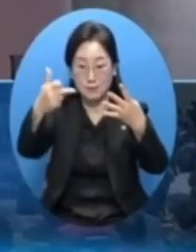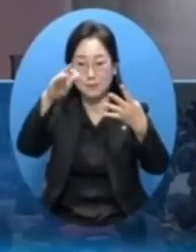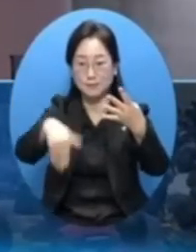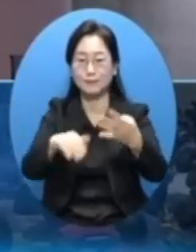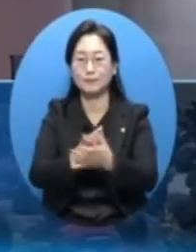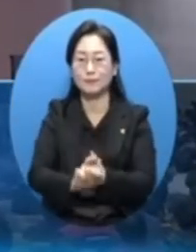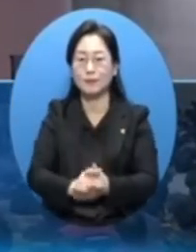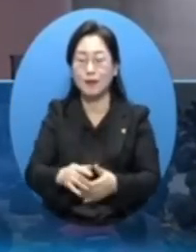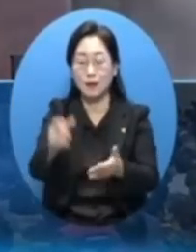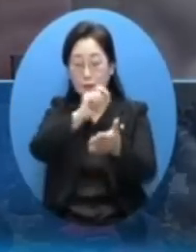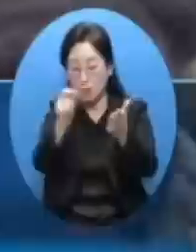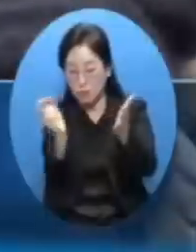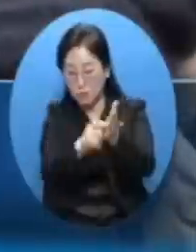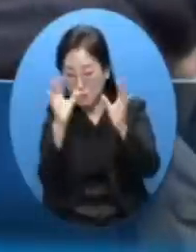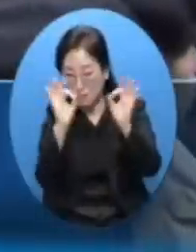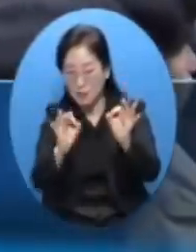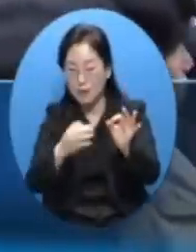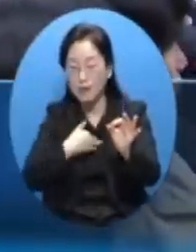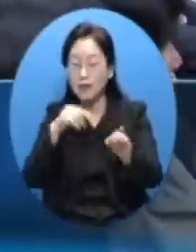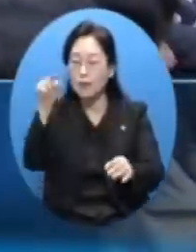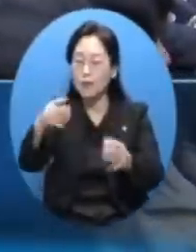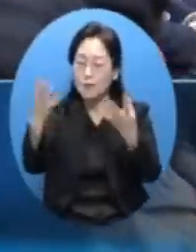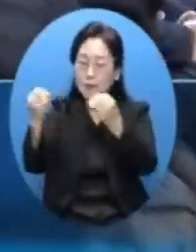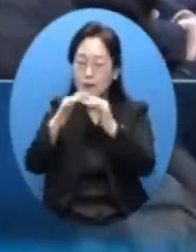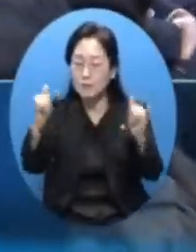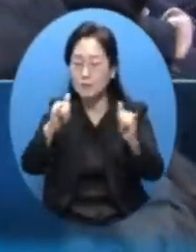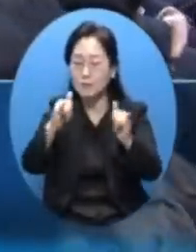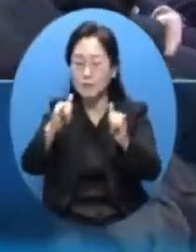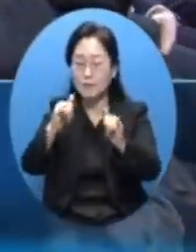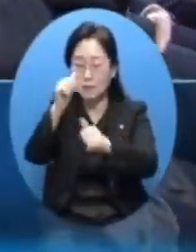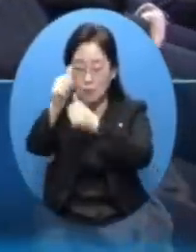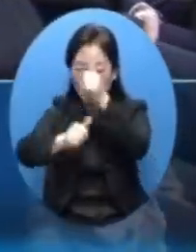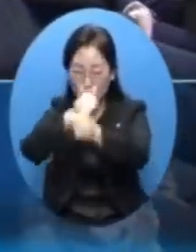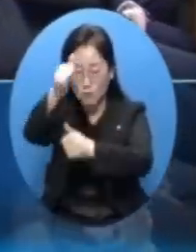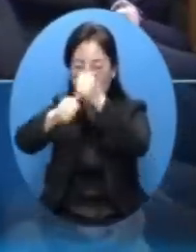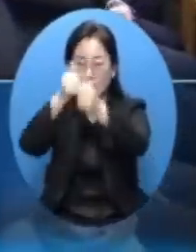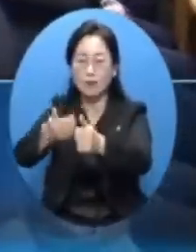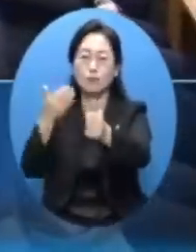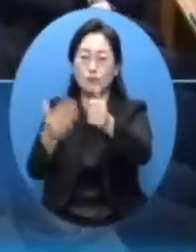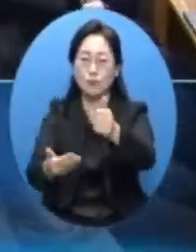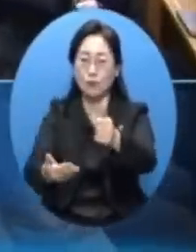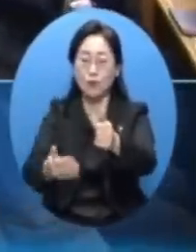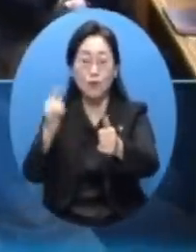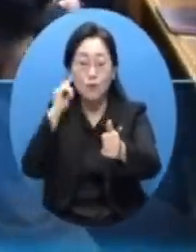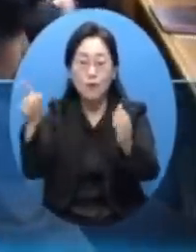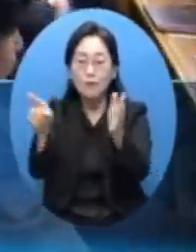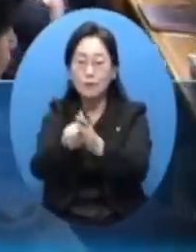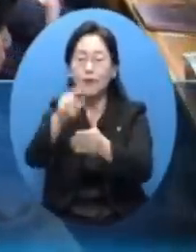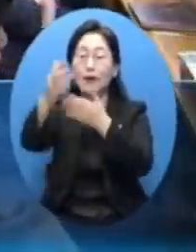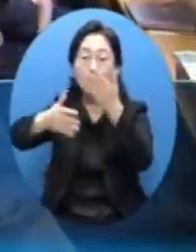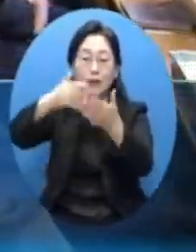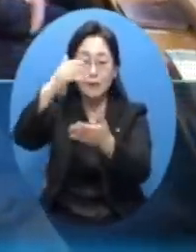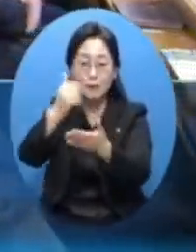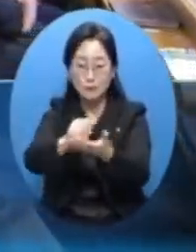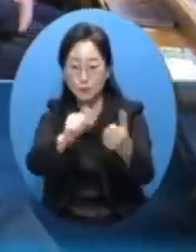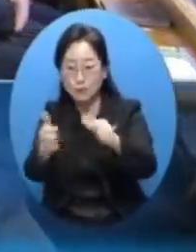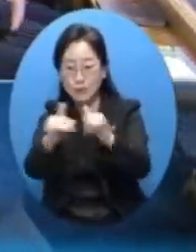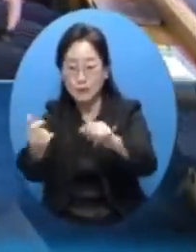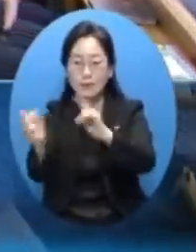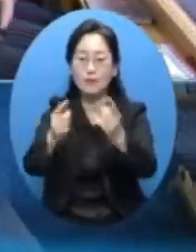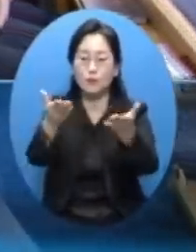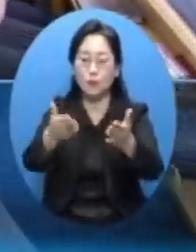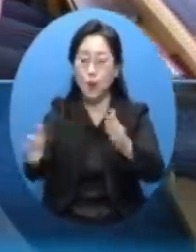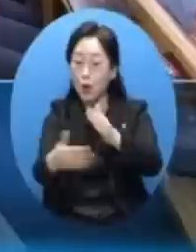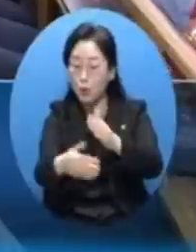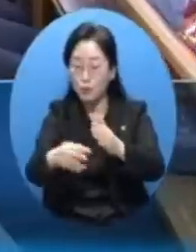설명합니다. 기록된 바 내가 너를 많은 민족의 조상으로 세웠다 하신 것 같으니 그가 믿은 바 하나님은 죽은 자를 살리시며 없는 것을